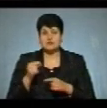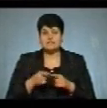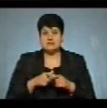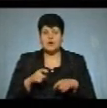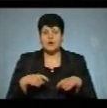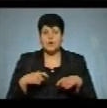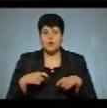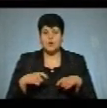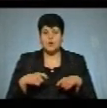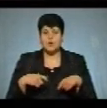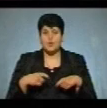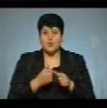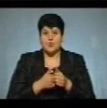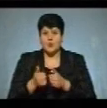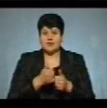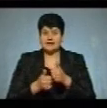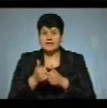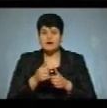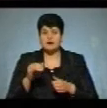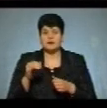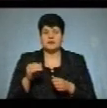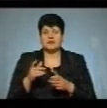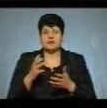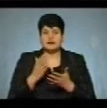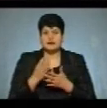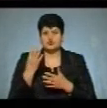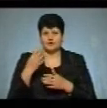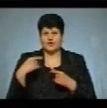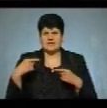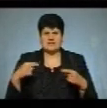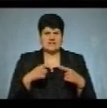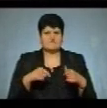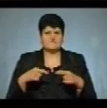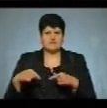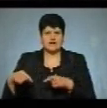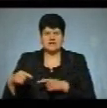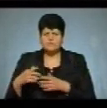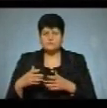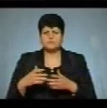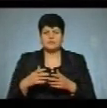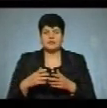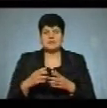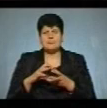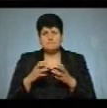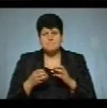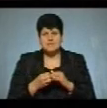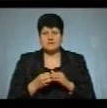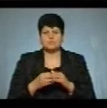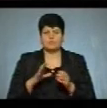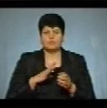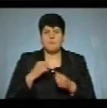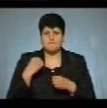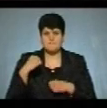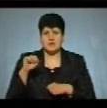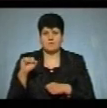гонки «Омніум», яка складається з 4 різних видів. І за підсумком він став